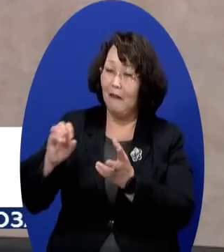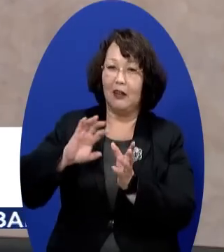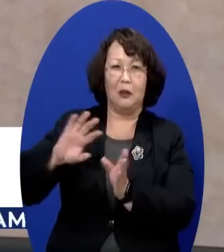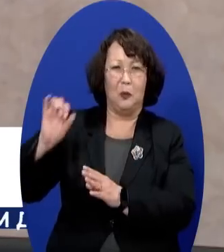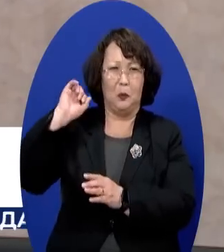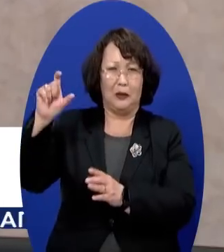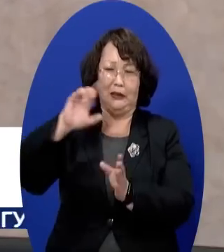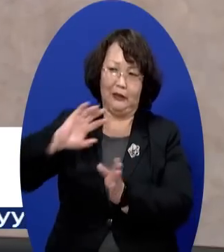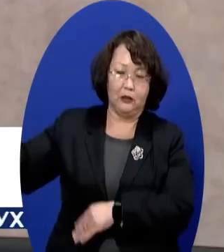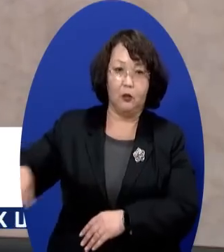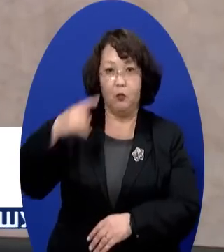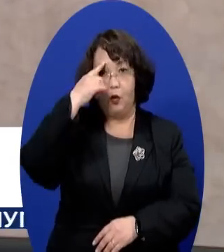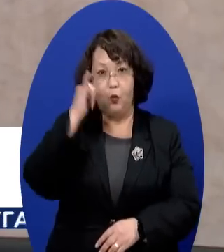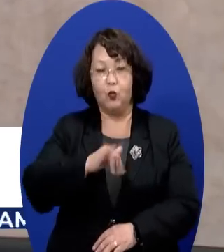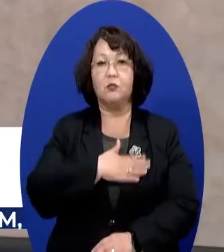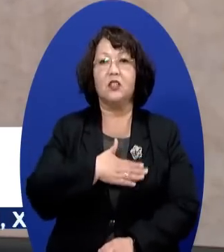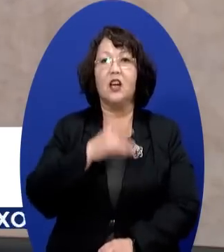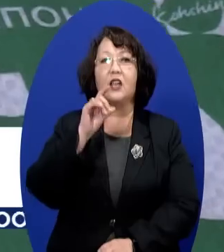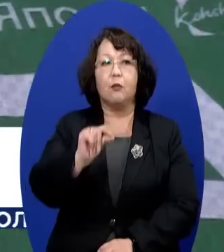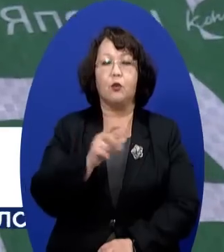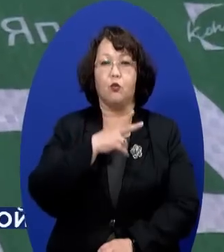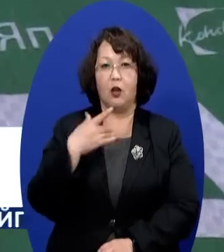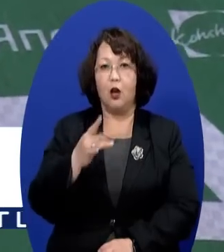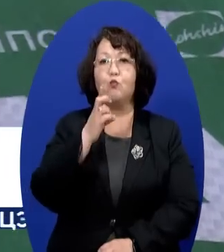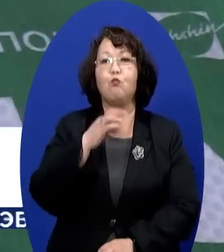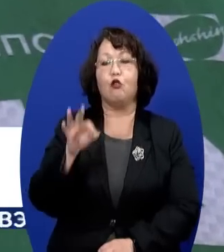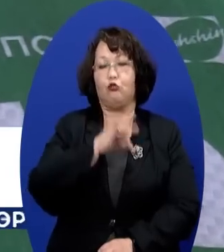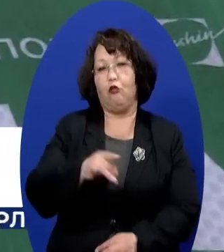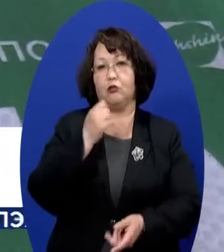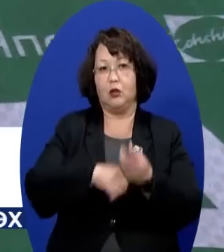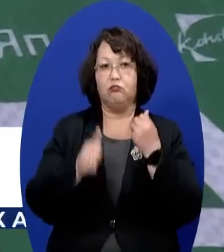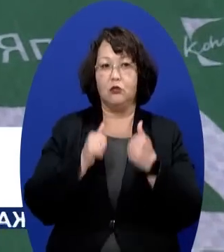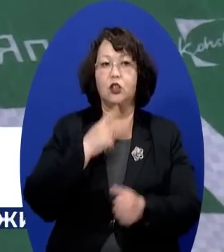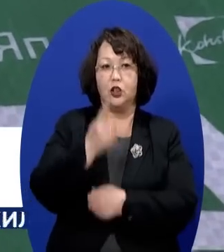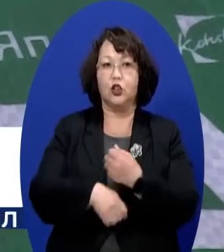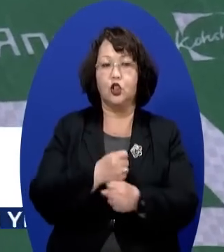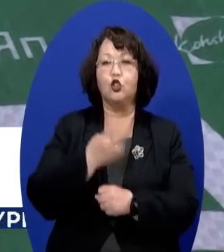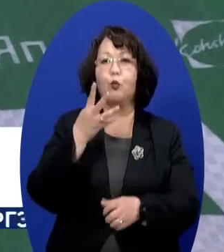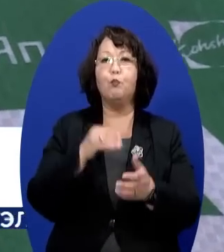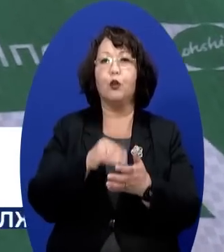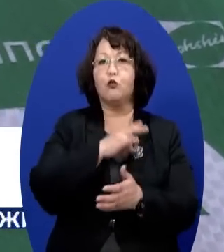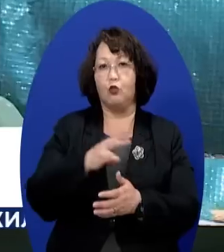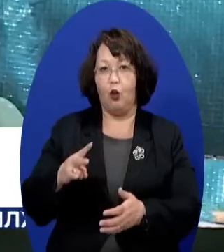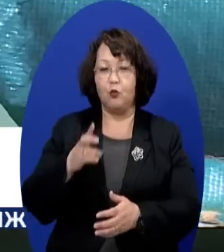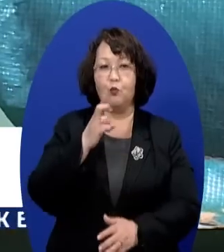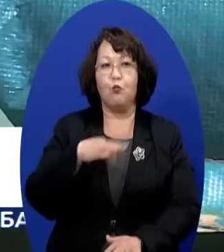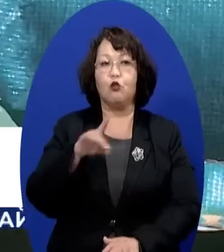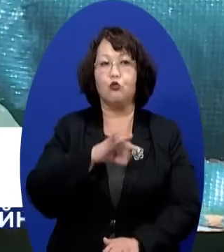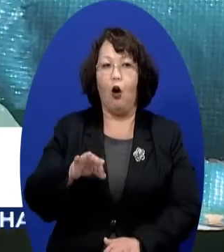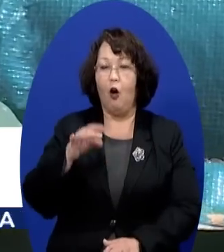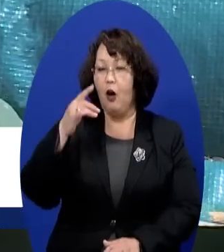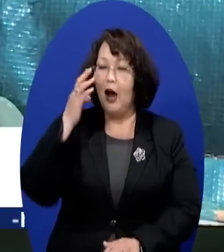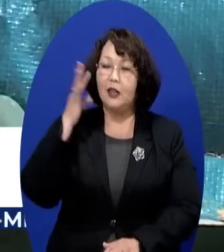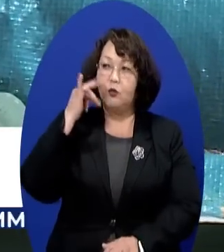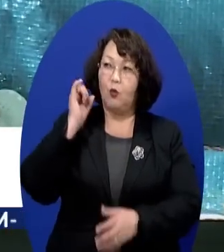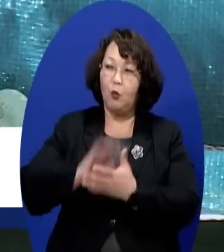сайн бордог маш хямдхан үнээр ингээд нийлүүлж байгаа. Манай улс жилд 40,000 тонн бордоо импортоор авдаг. Харин дотоодын